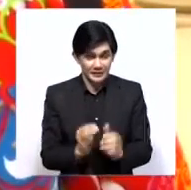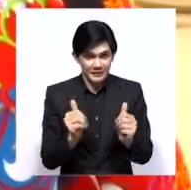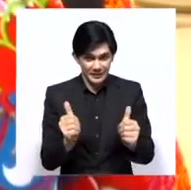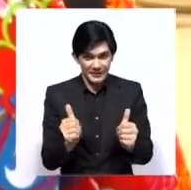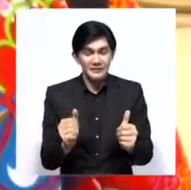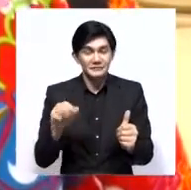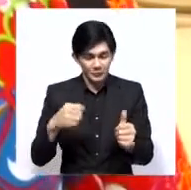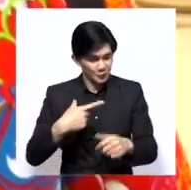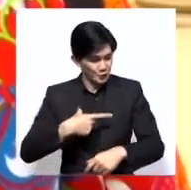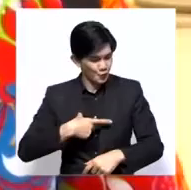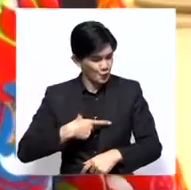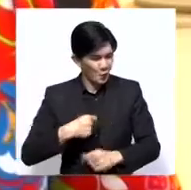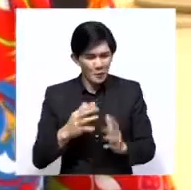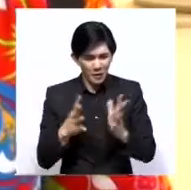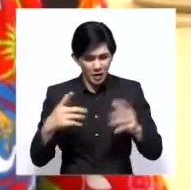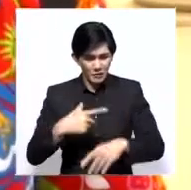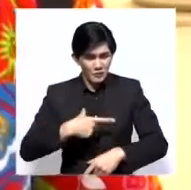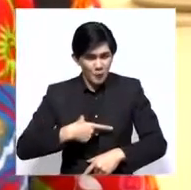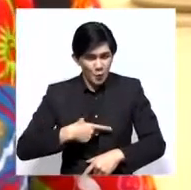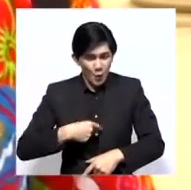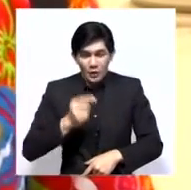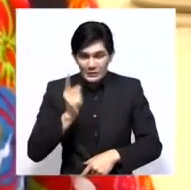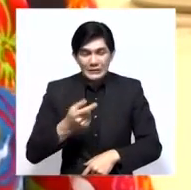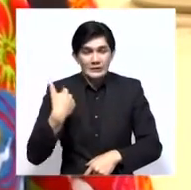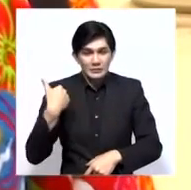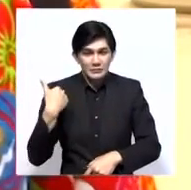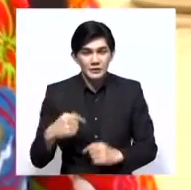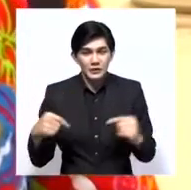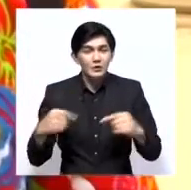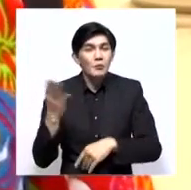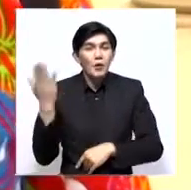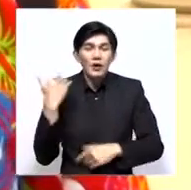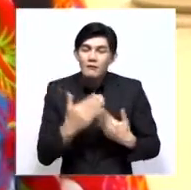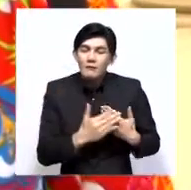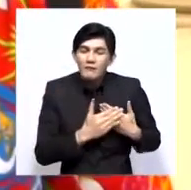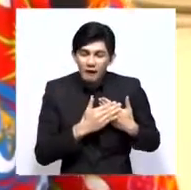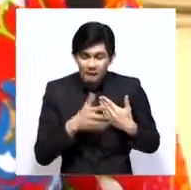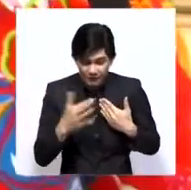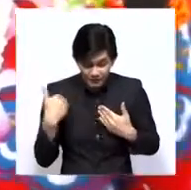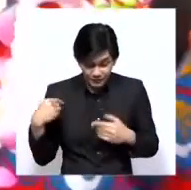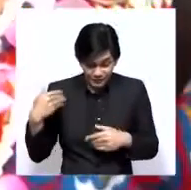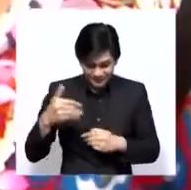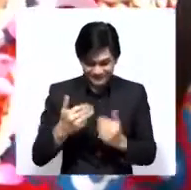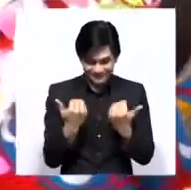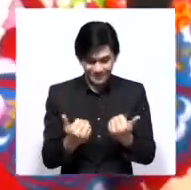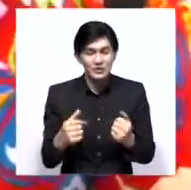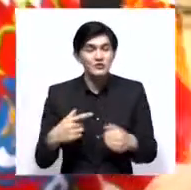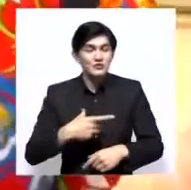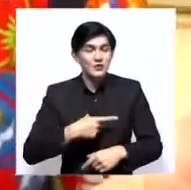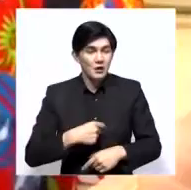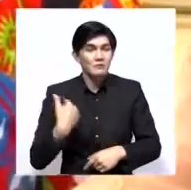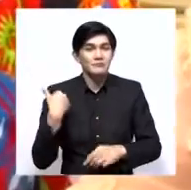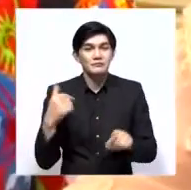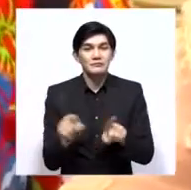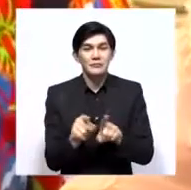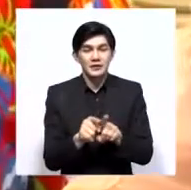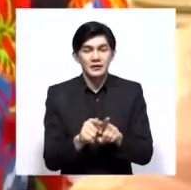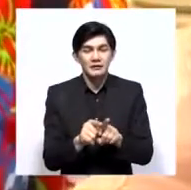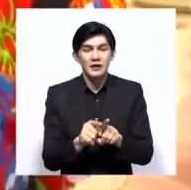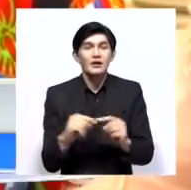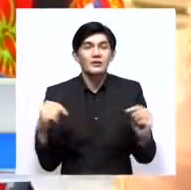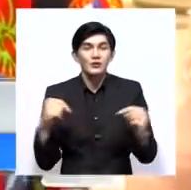ค่ะชอบมากค่ะชอบมาตั้งแต่อุ่นไอรักแล้วค่ะ เช่นกันค่ะก็ได้สืบสานประเ